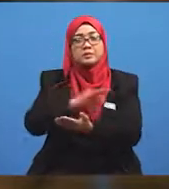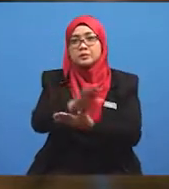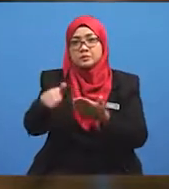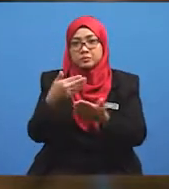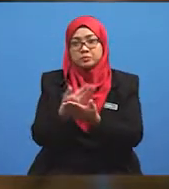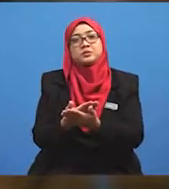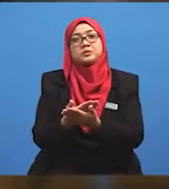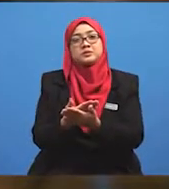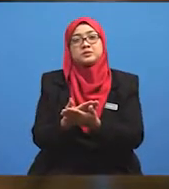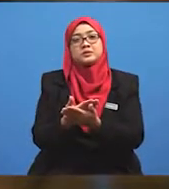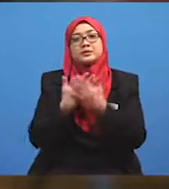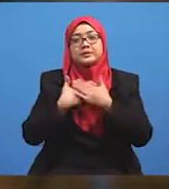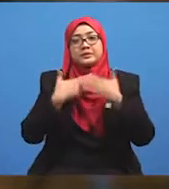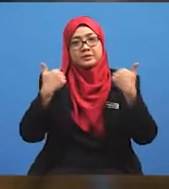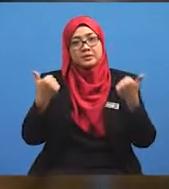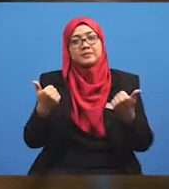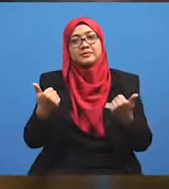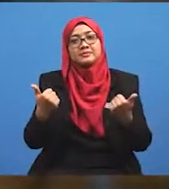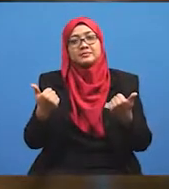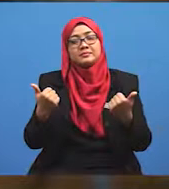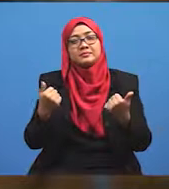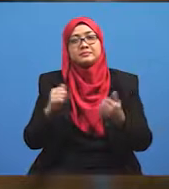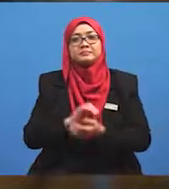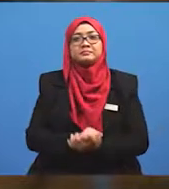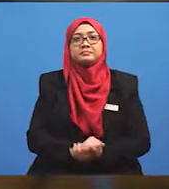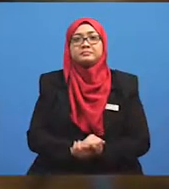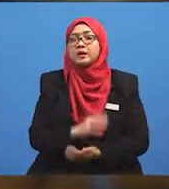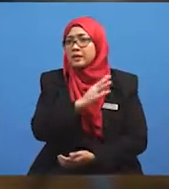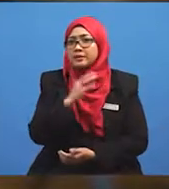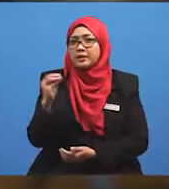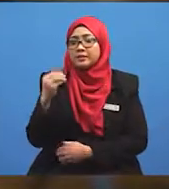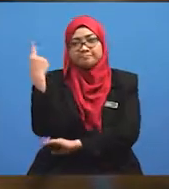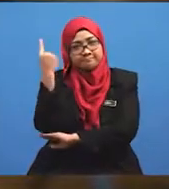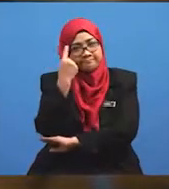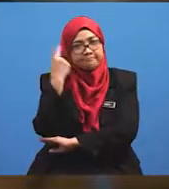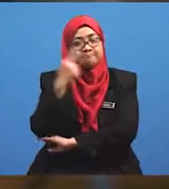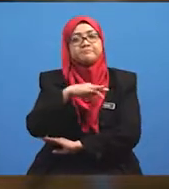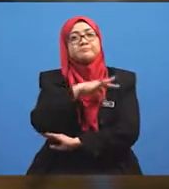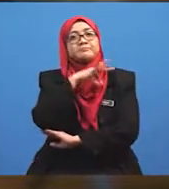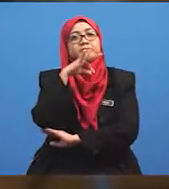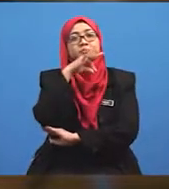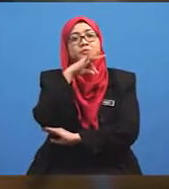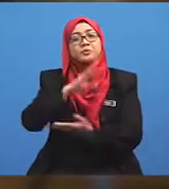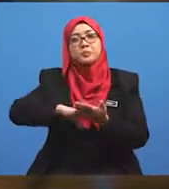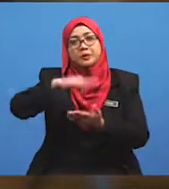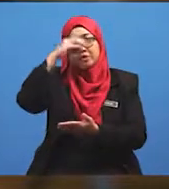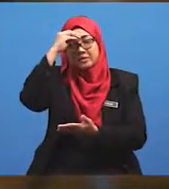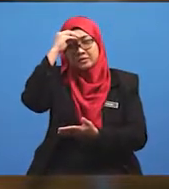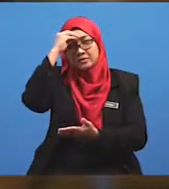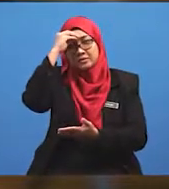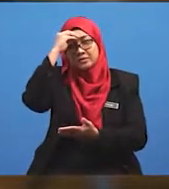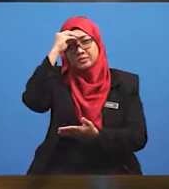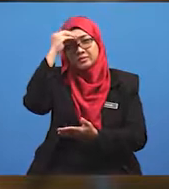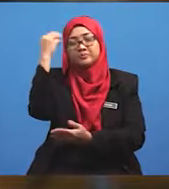Sumo sehat walafiat dan sentiasa bersemangat belajar sepanjang